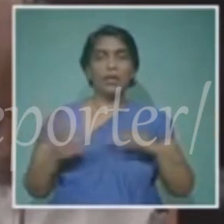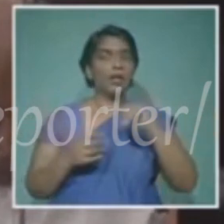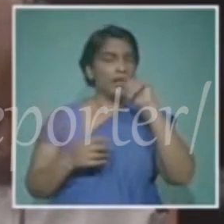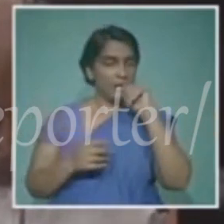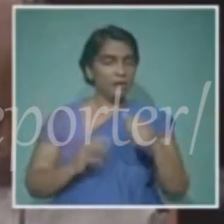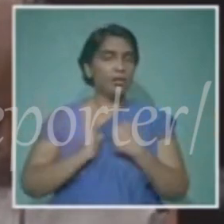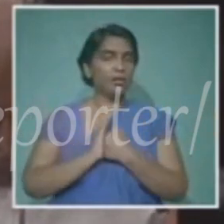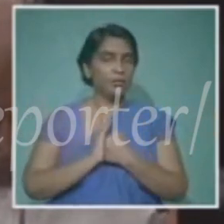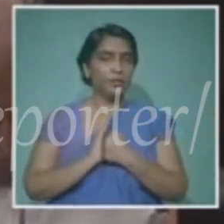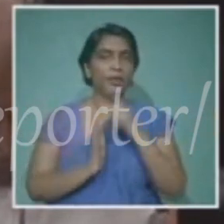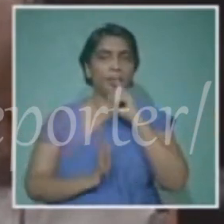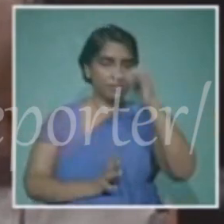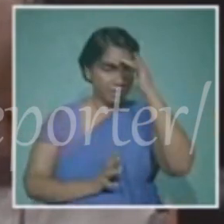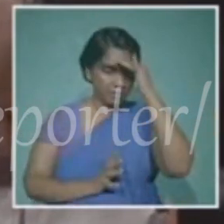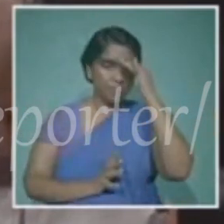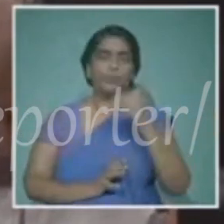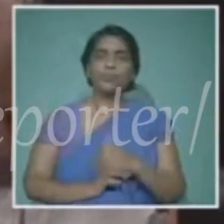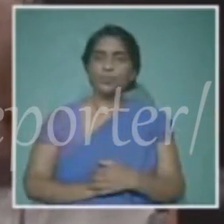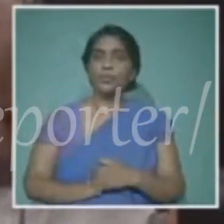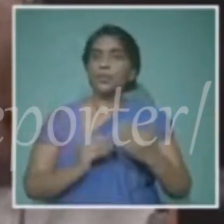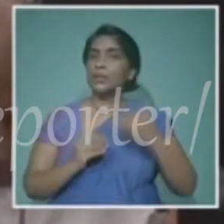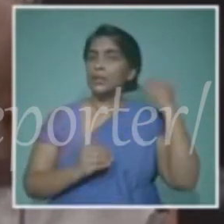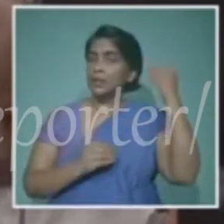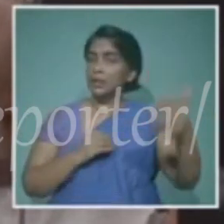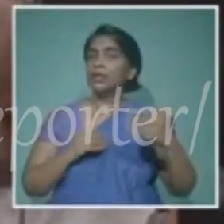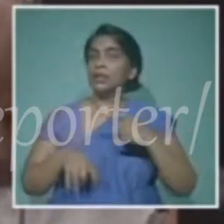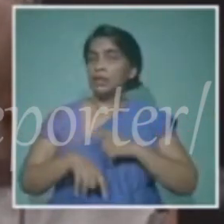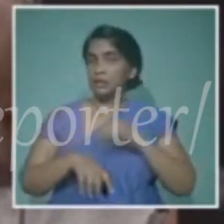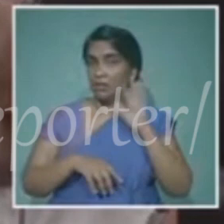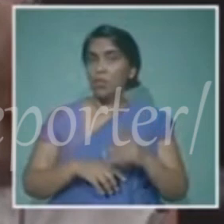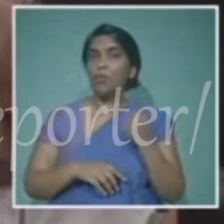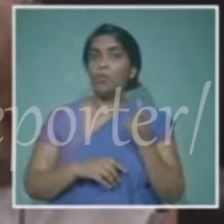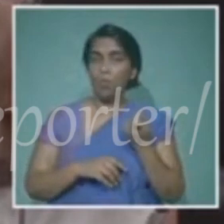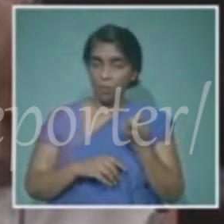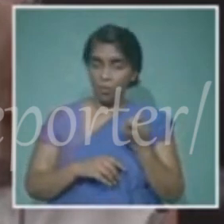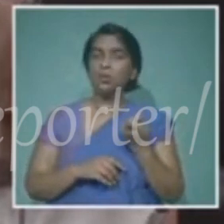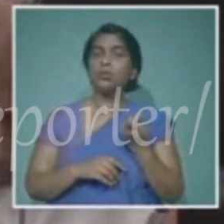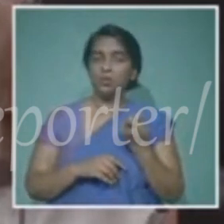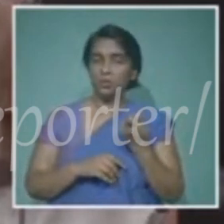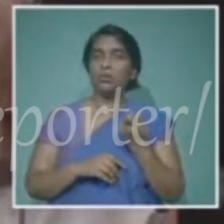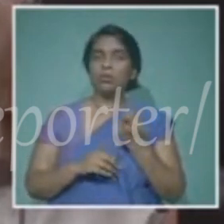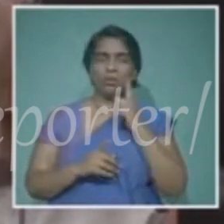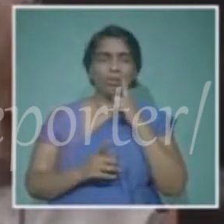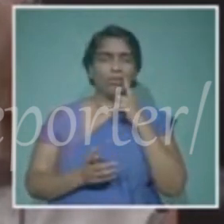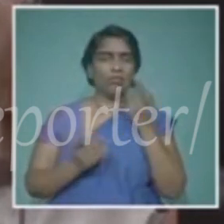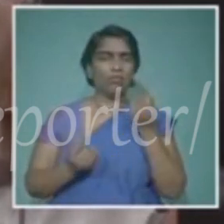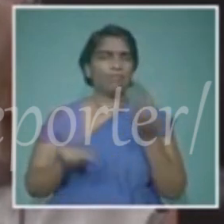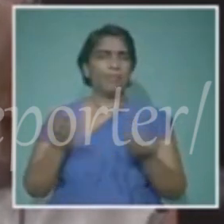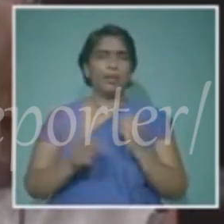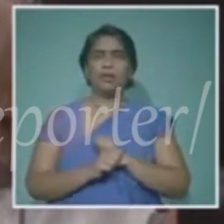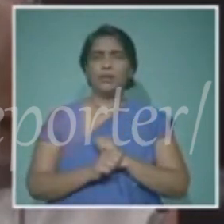වශයෙන්ම ගරු කථානායකතුමනි, දීර්ඝකාලීන මූල්‍ය සමබරතාවයක් අපිට නොතිබුණු